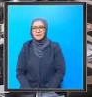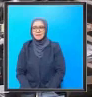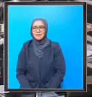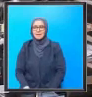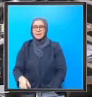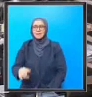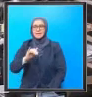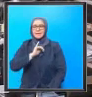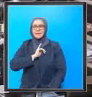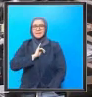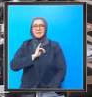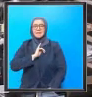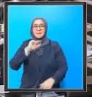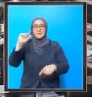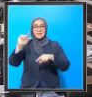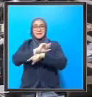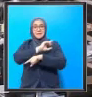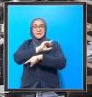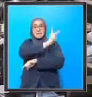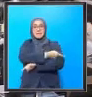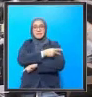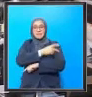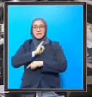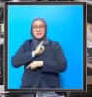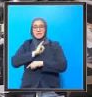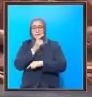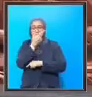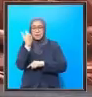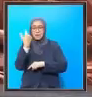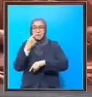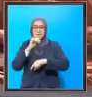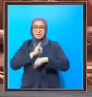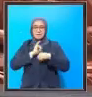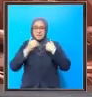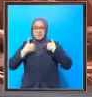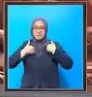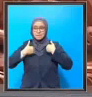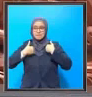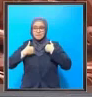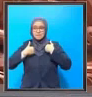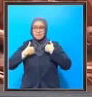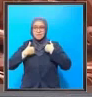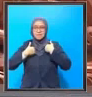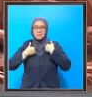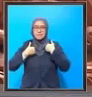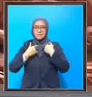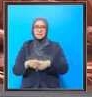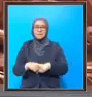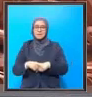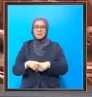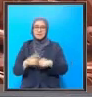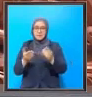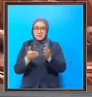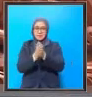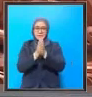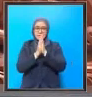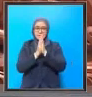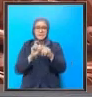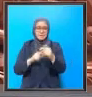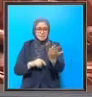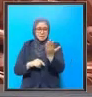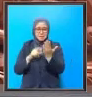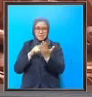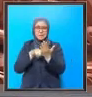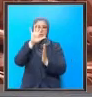Hai Saya mengerjakan puasa saya sebab saya ditelepon Mona memilih jambu Malang Kawi